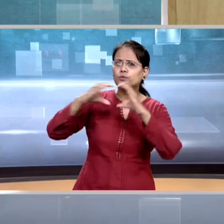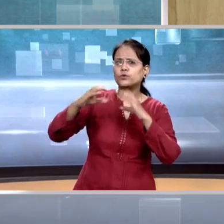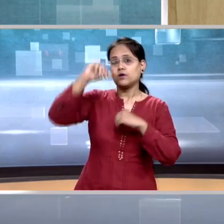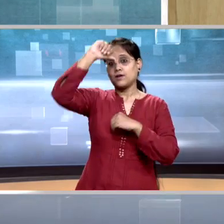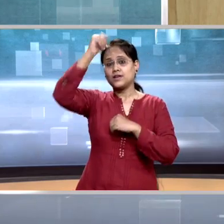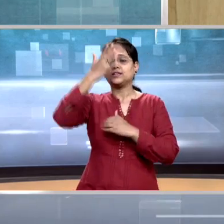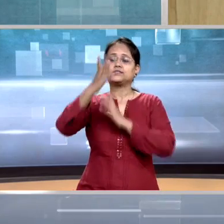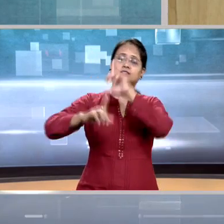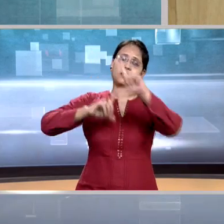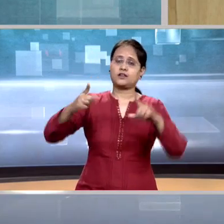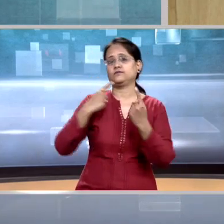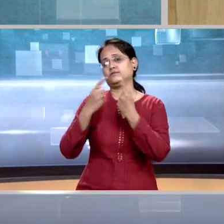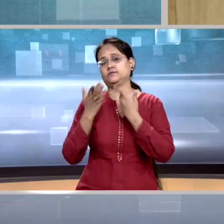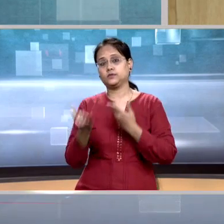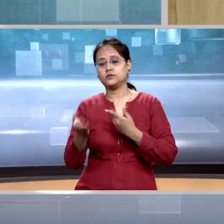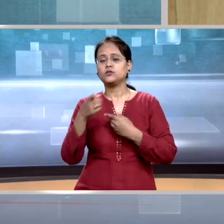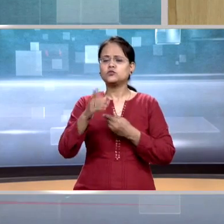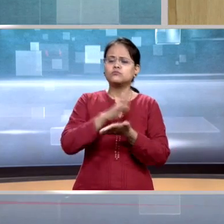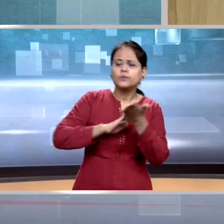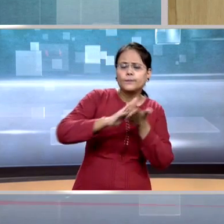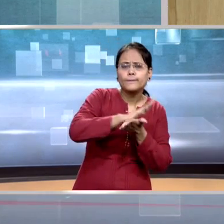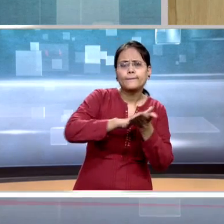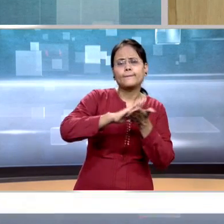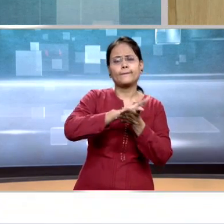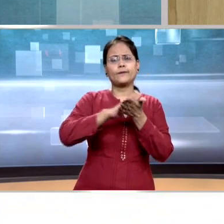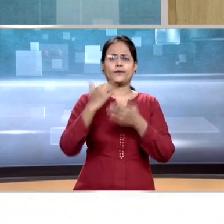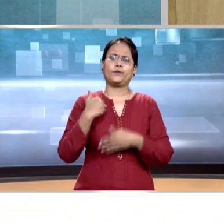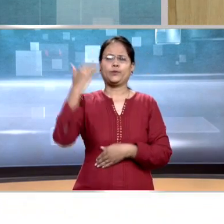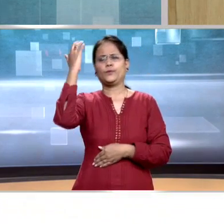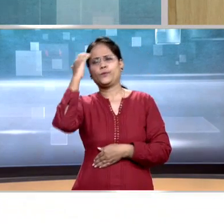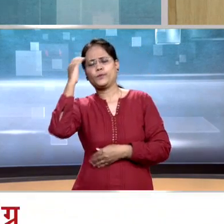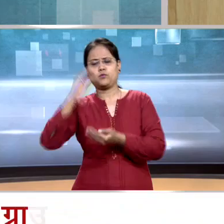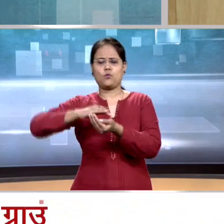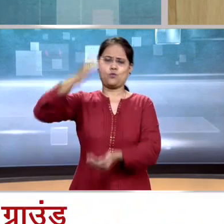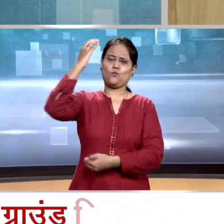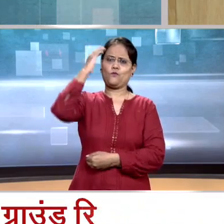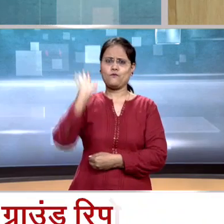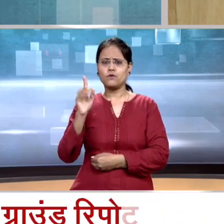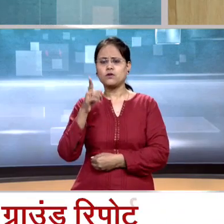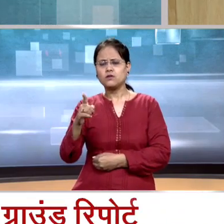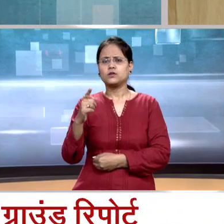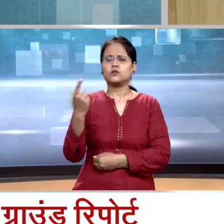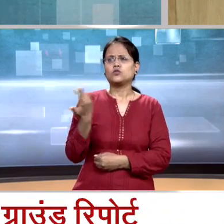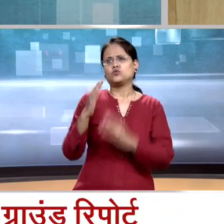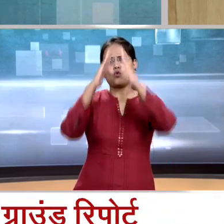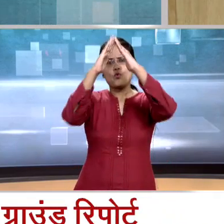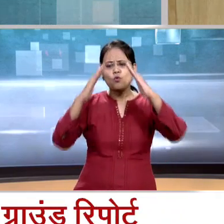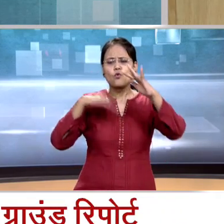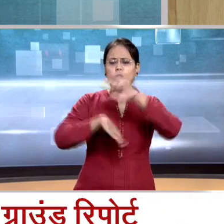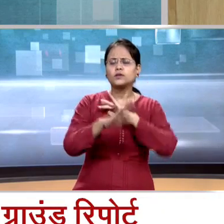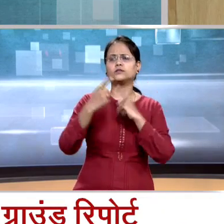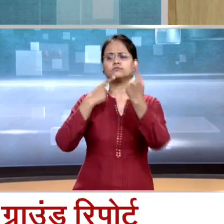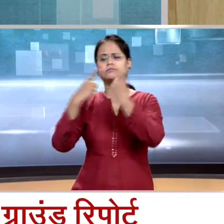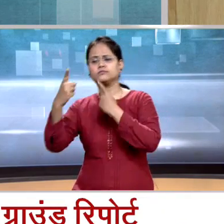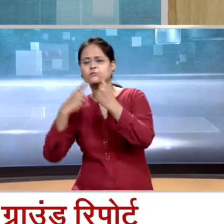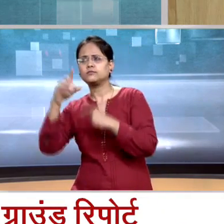भारतीय सांकेतिक भाषा में बात की है। तो वो बेसिक्स जो थे वो ऑलरेडी मेरे को बचपन से पता थे, और कुछ घर वालों से बात कर करके मैंने सीखे